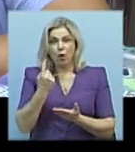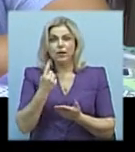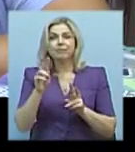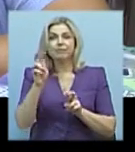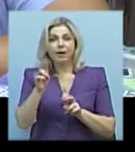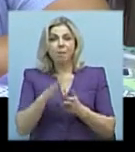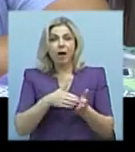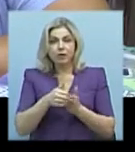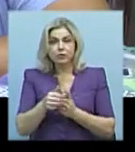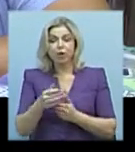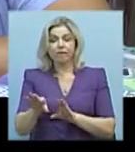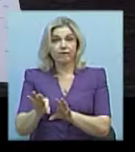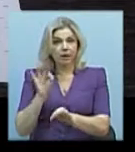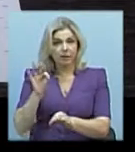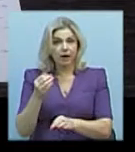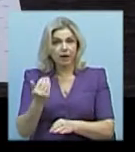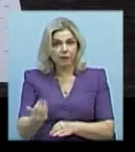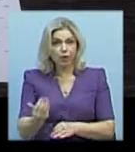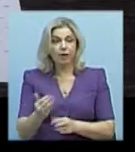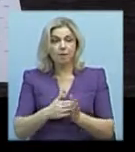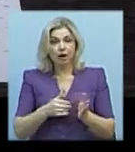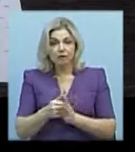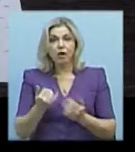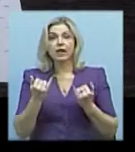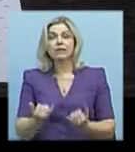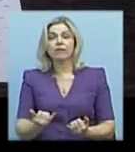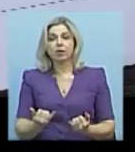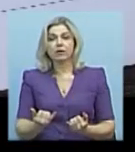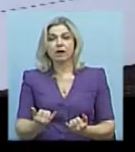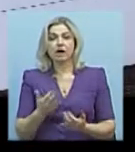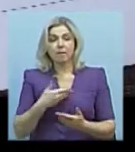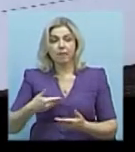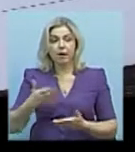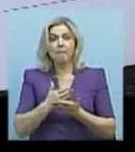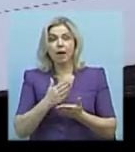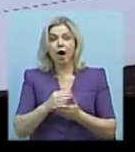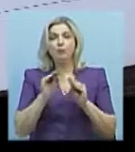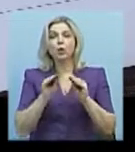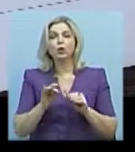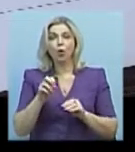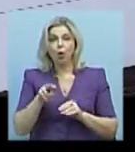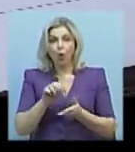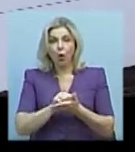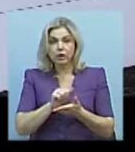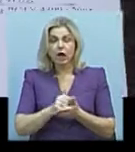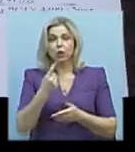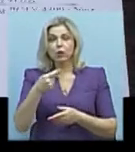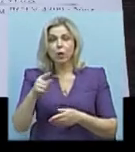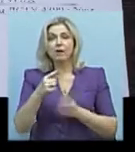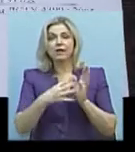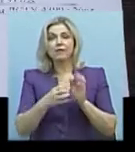масла, ми його відібрали. І на сьогоднішній день ми маємо протокол випробування номер